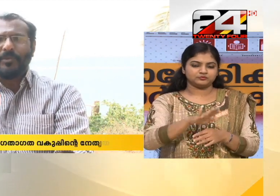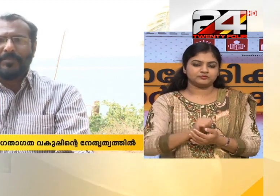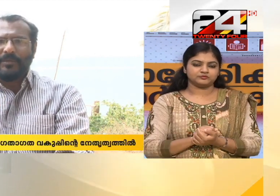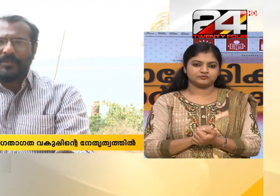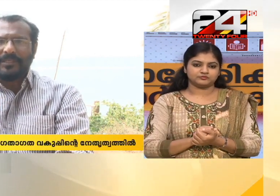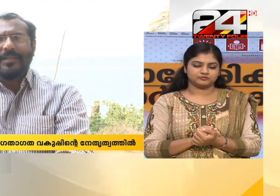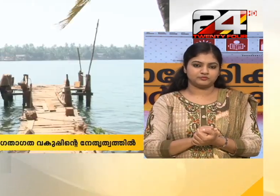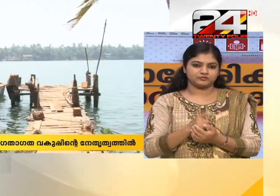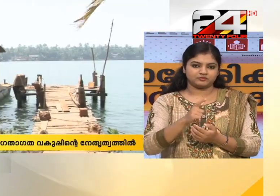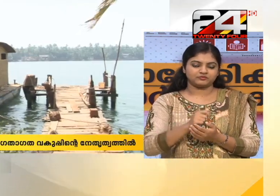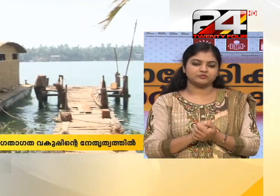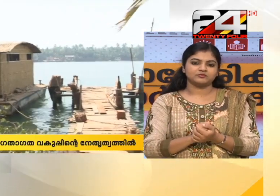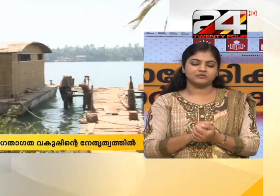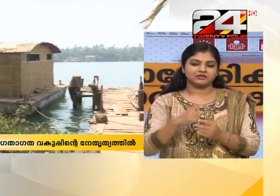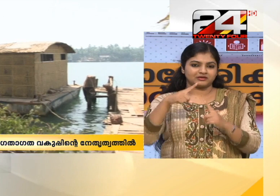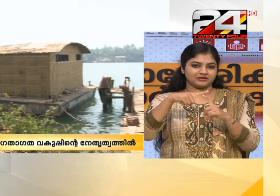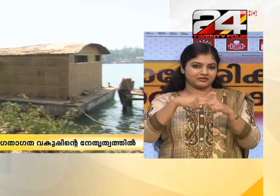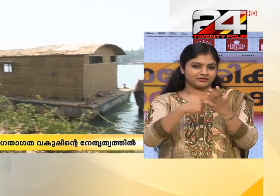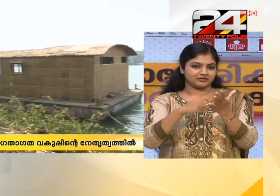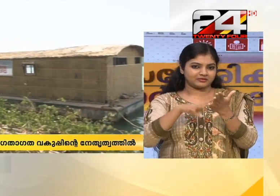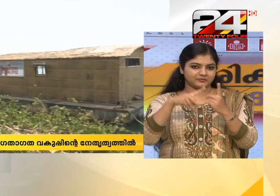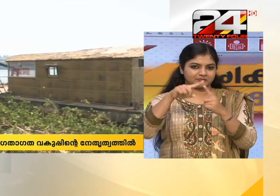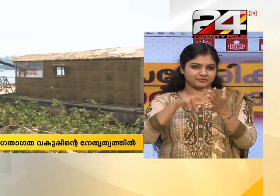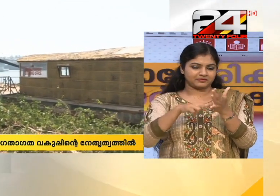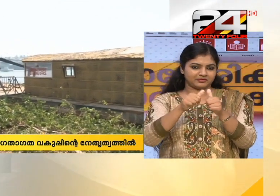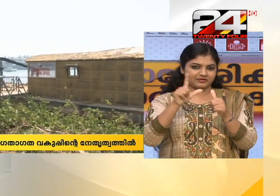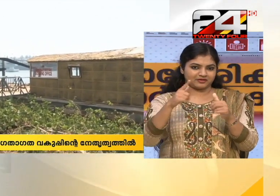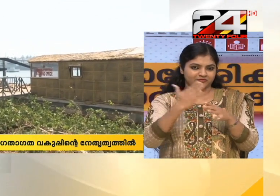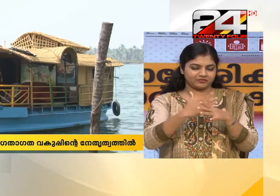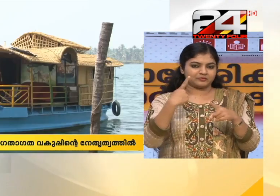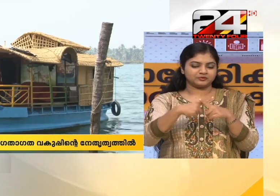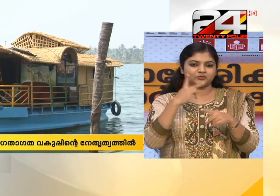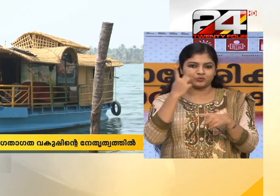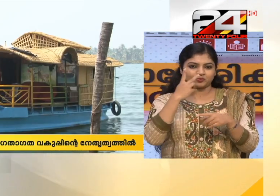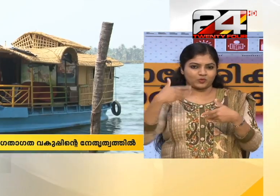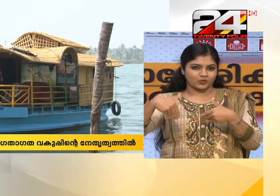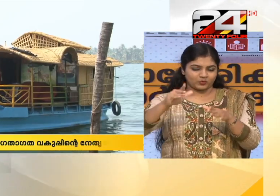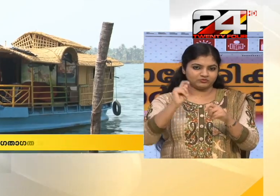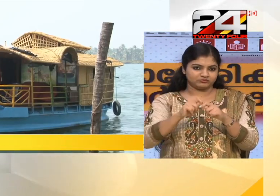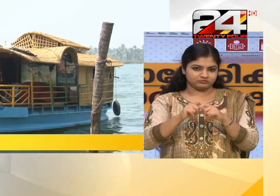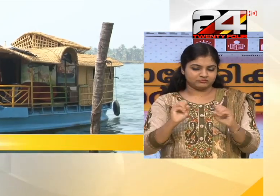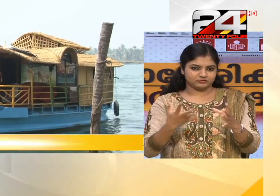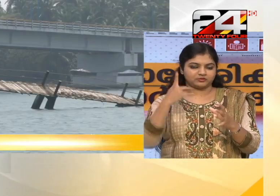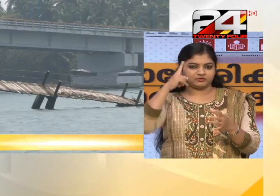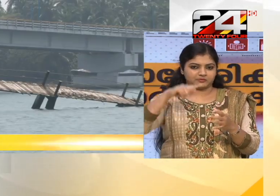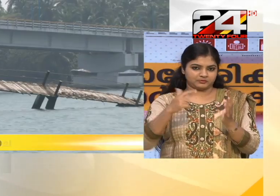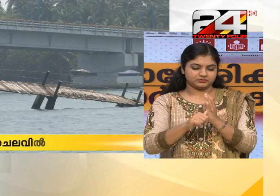ഹൗസ് ബോട്ട് ടെർമിനലിലുണ്ട്. ടെർമിനലിൻ്റെ നിർമ്മാണത്തോടൊപ്പം ടൂറിസം റോഡിൻ്റെ നിർമ്മാണ പ്രവർത്തനങ്ങളും ഈ മാസം തന്നെ ആരംഭിക്കാനാണ്